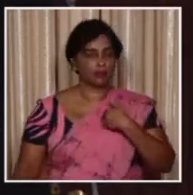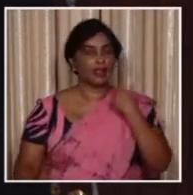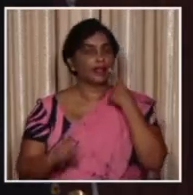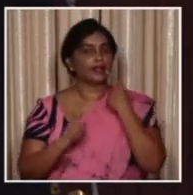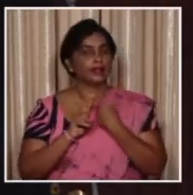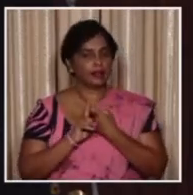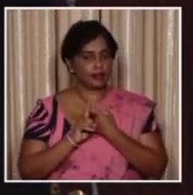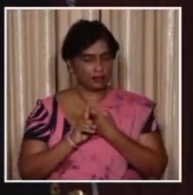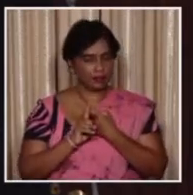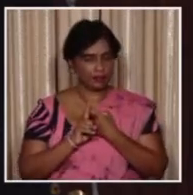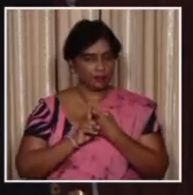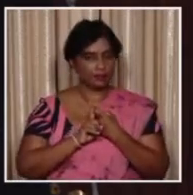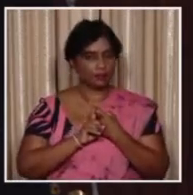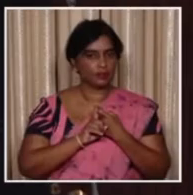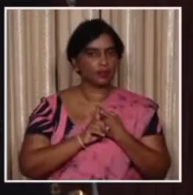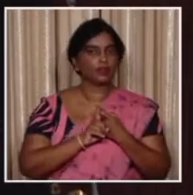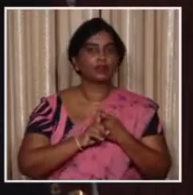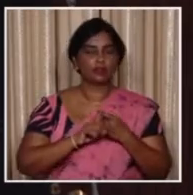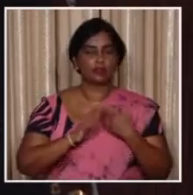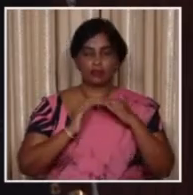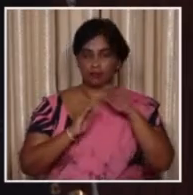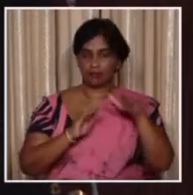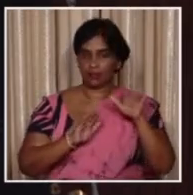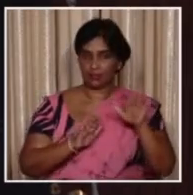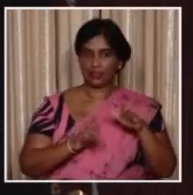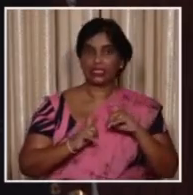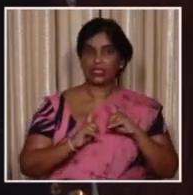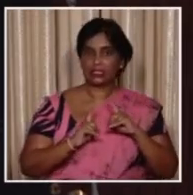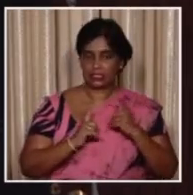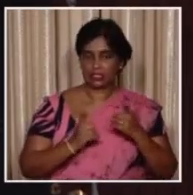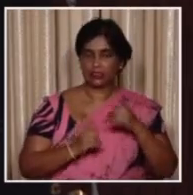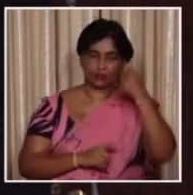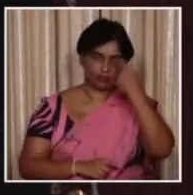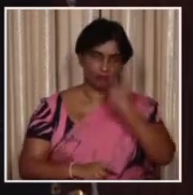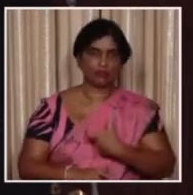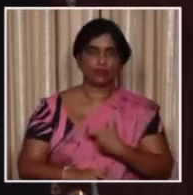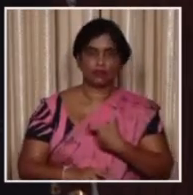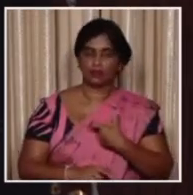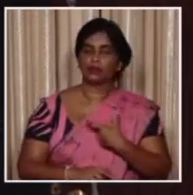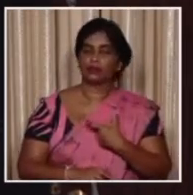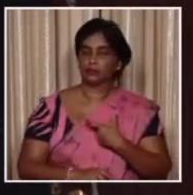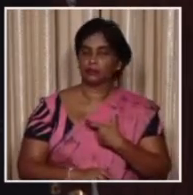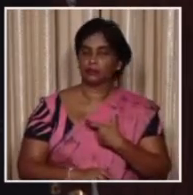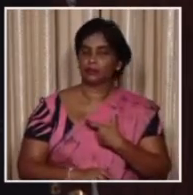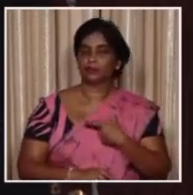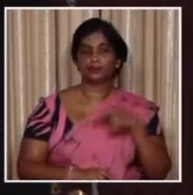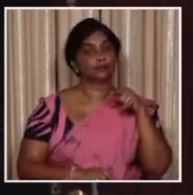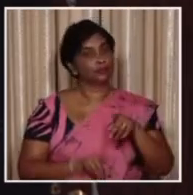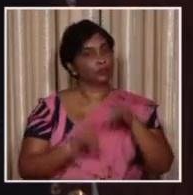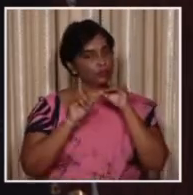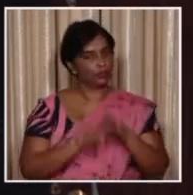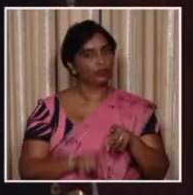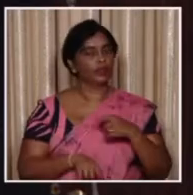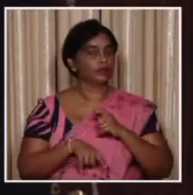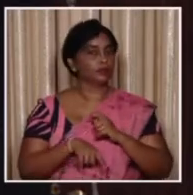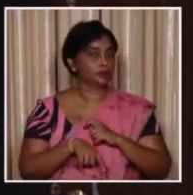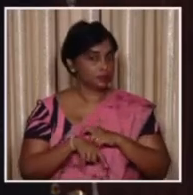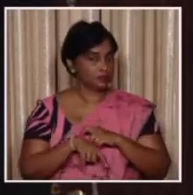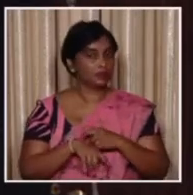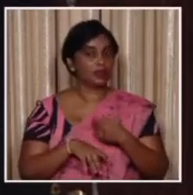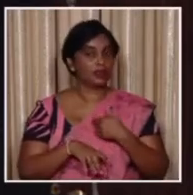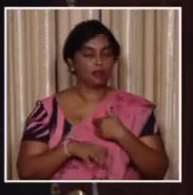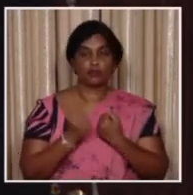මහනුවර ප්‍රදේශයේ ජීවත් වන කෙනෙක්, පුරවැසියෙක් විදිහට මේ බඳු අවස්ථාවකදී